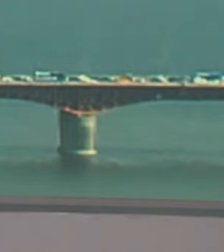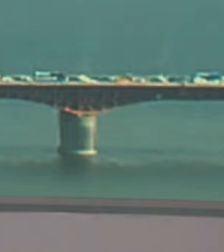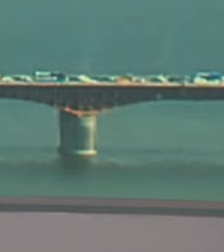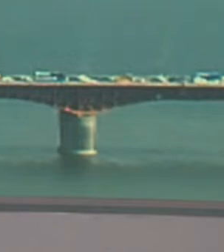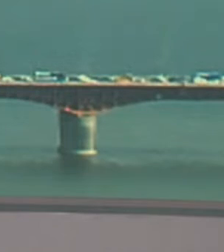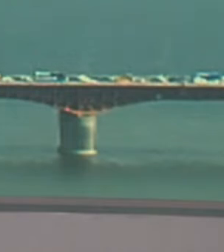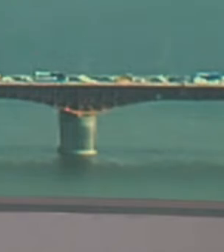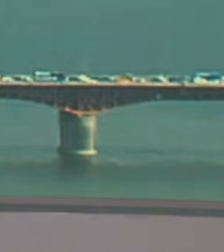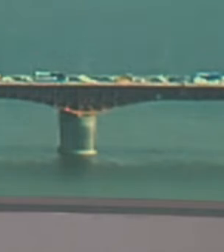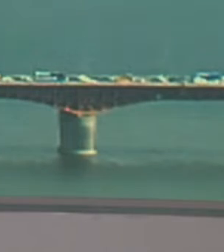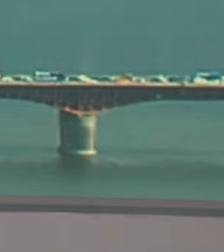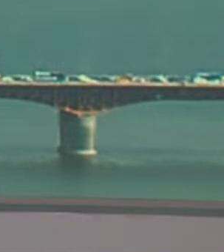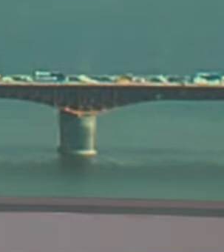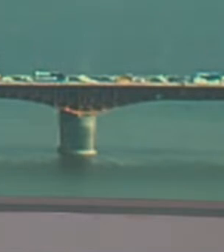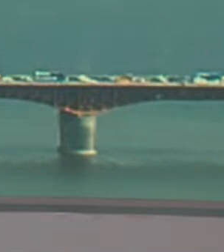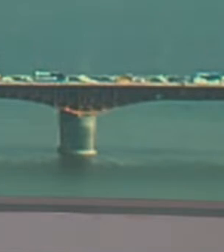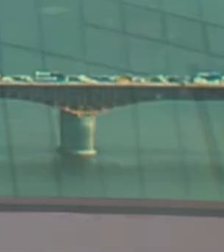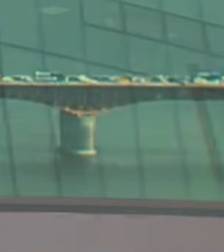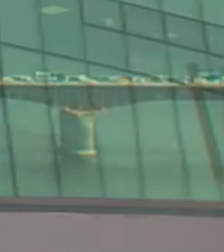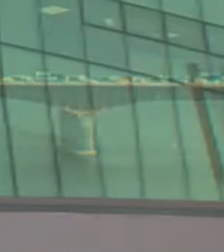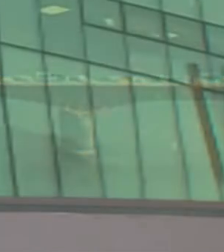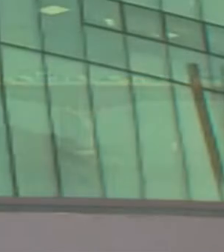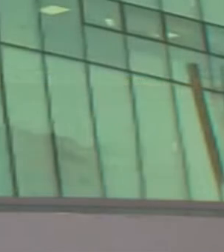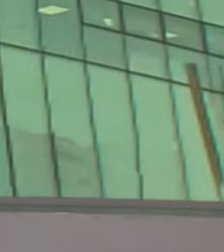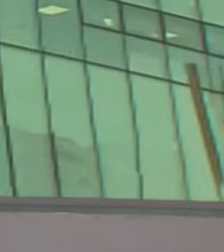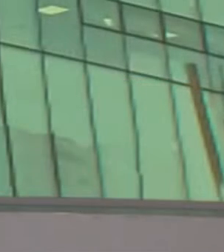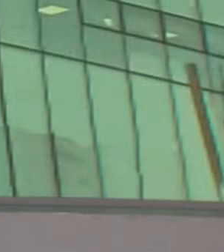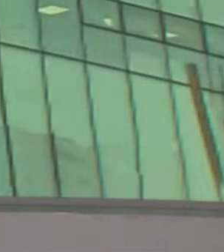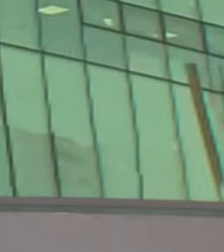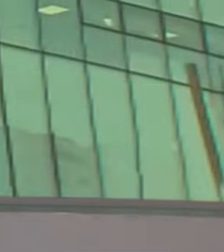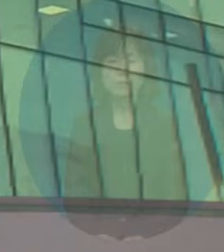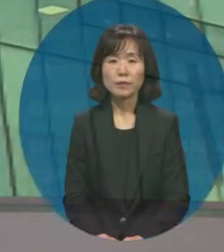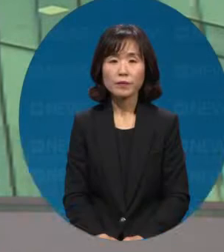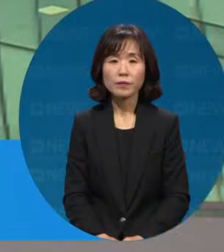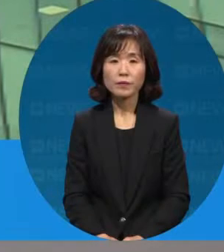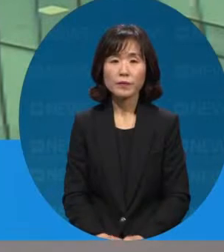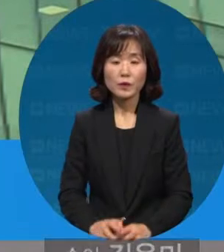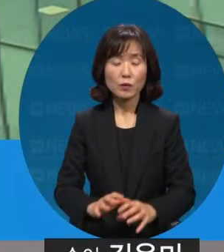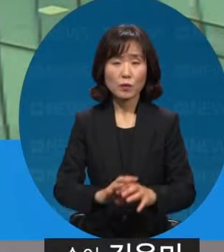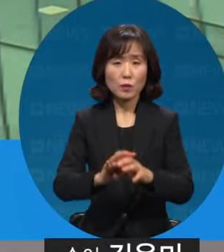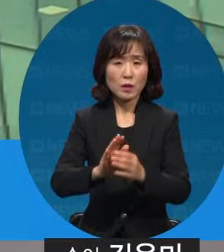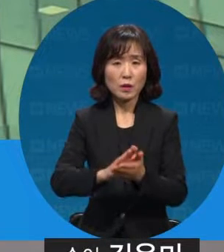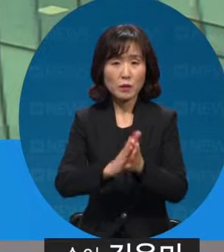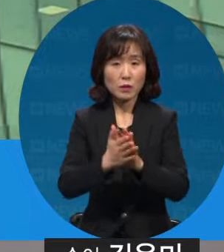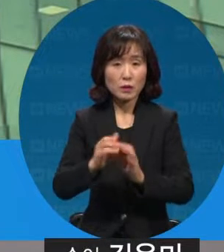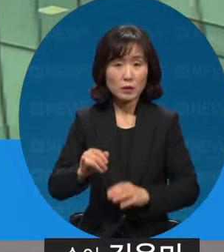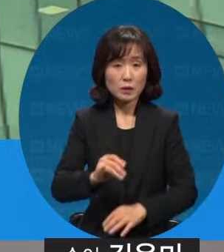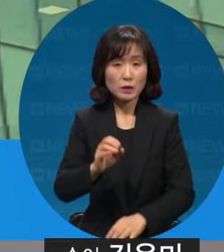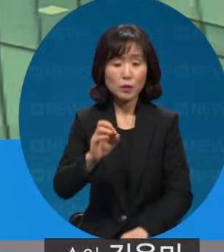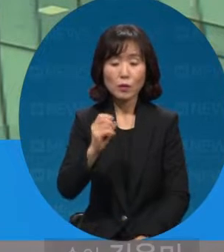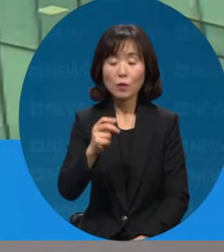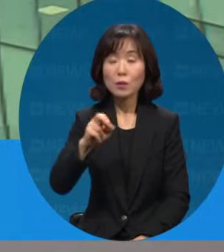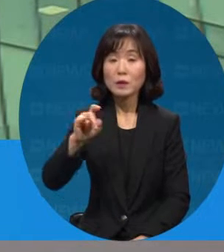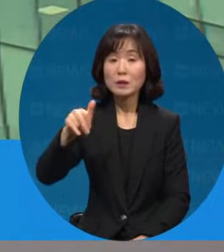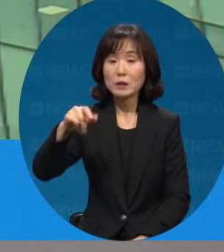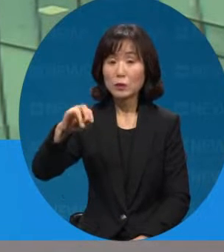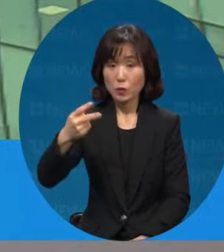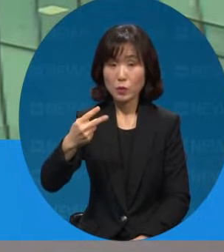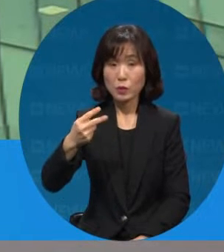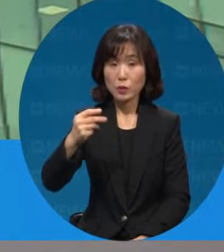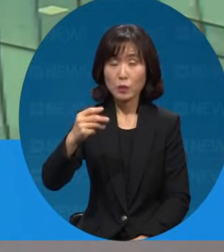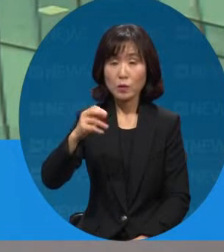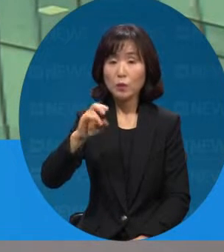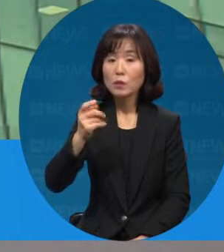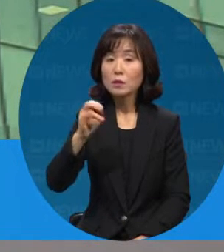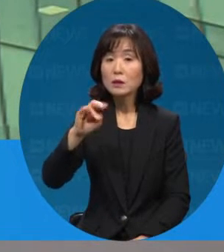배송 작업은 안녕하십니까 코로나-19 의견이 바이러스인 오미크론 대학가를 중심으로 확산할 조짐을 보이고